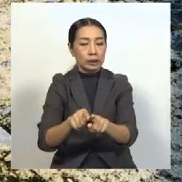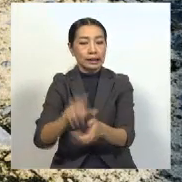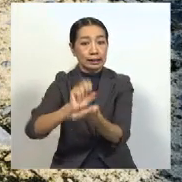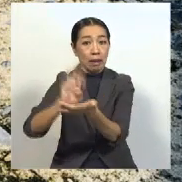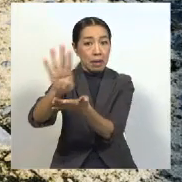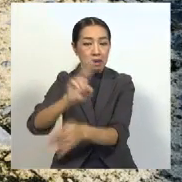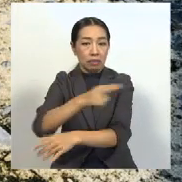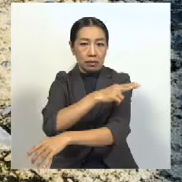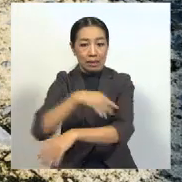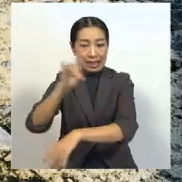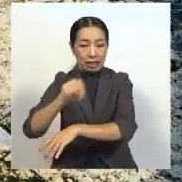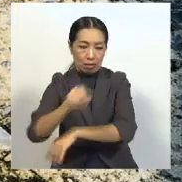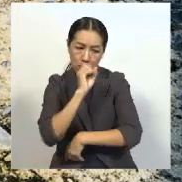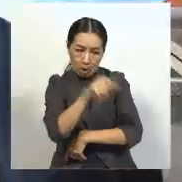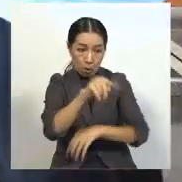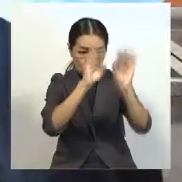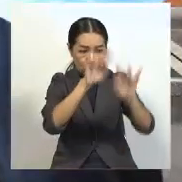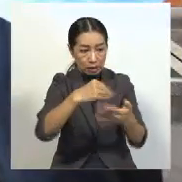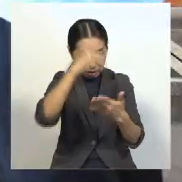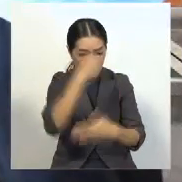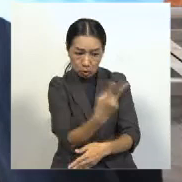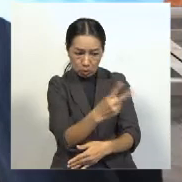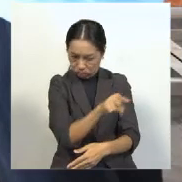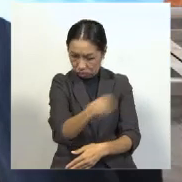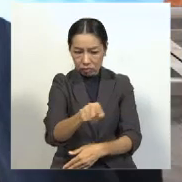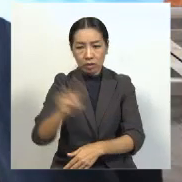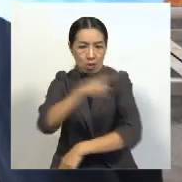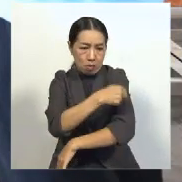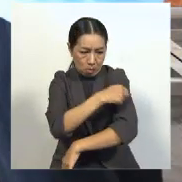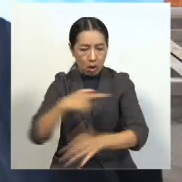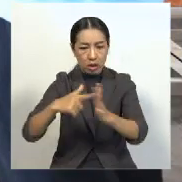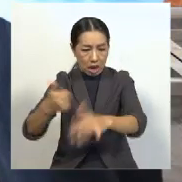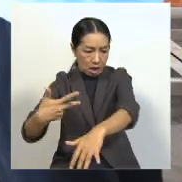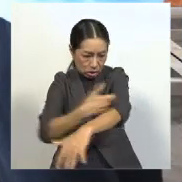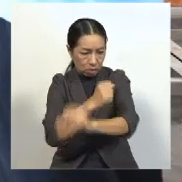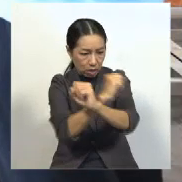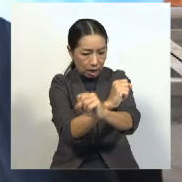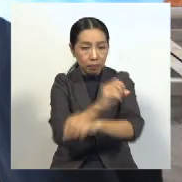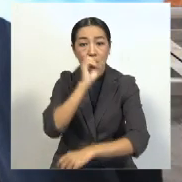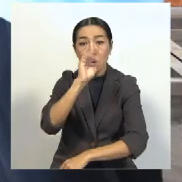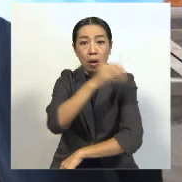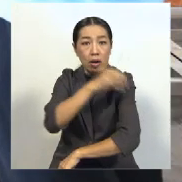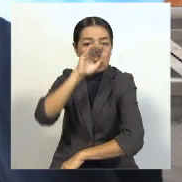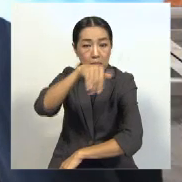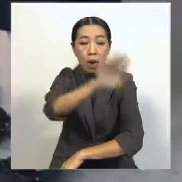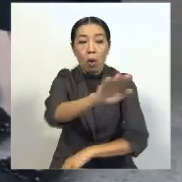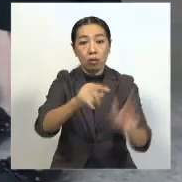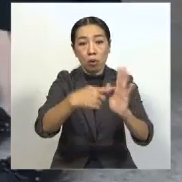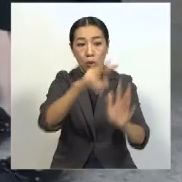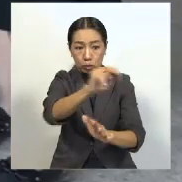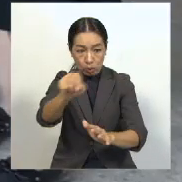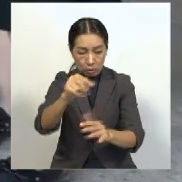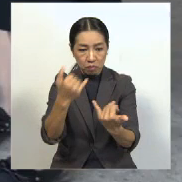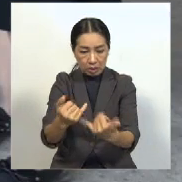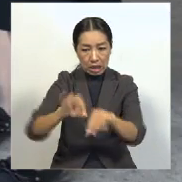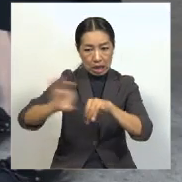ครูพานักเรียนที่ถูกกัดเนี่ยนะฮะไปฉีดวัคซีนแล้วก็แจ้งให้ทางเทศบาลนครนนทบุรีกำหนดเขตควบคุมเพื่อส